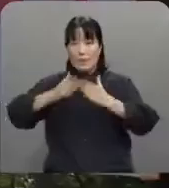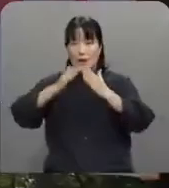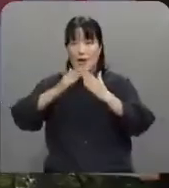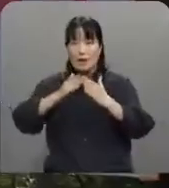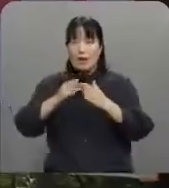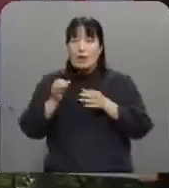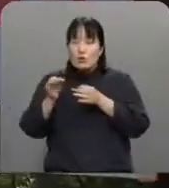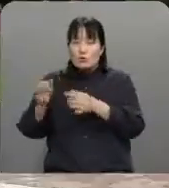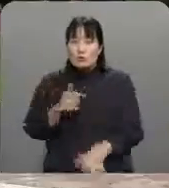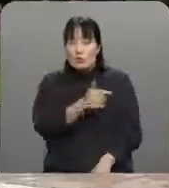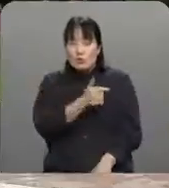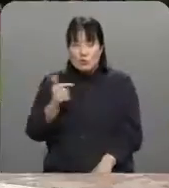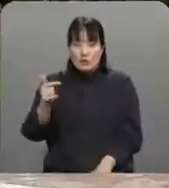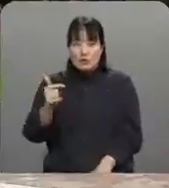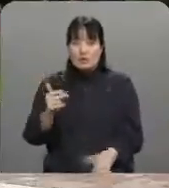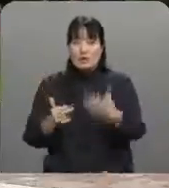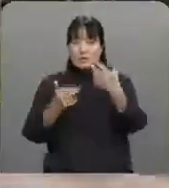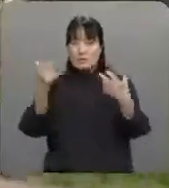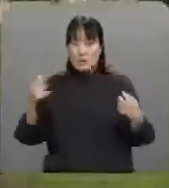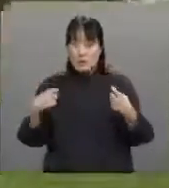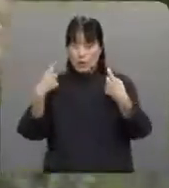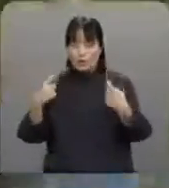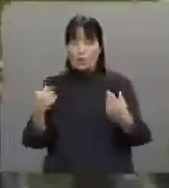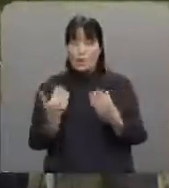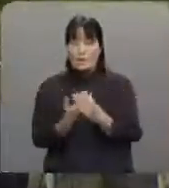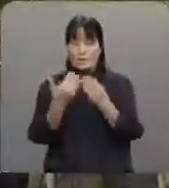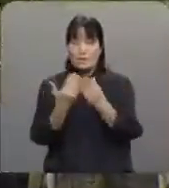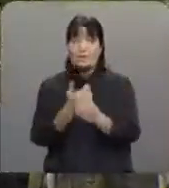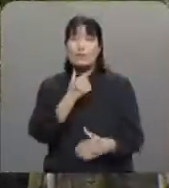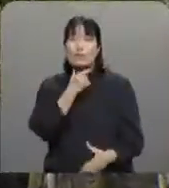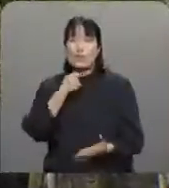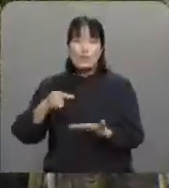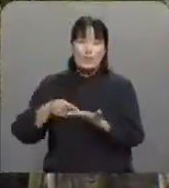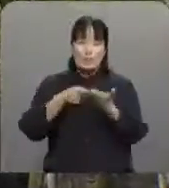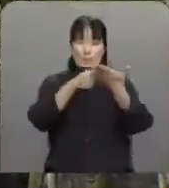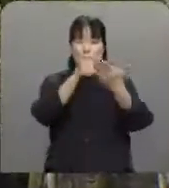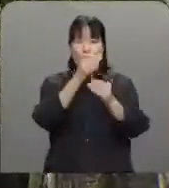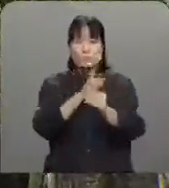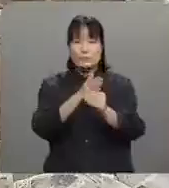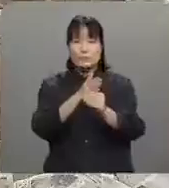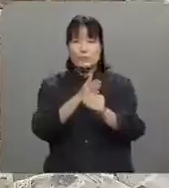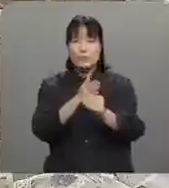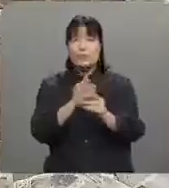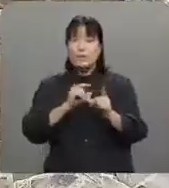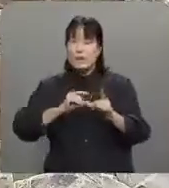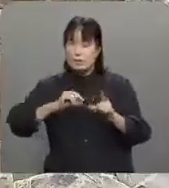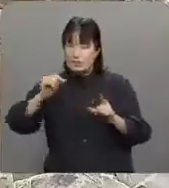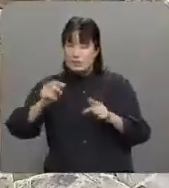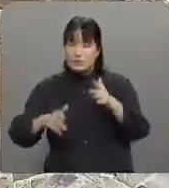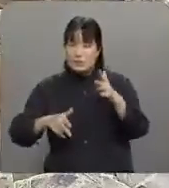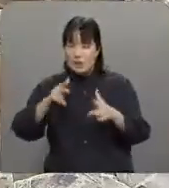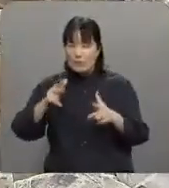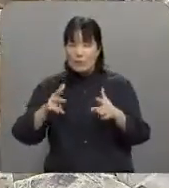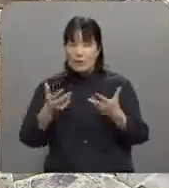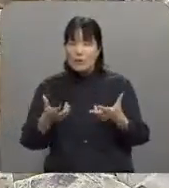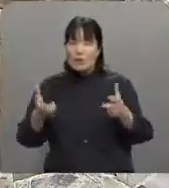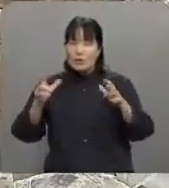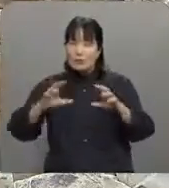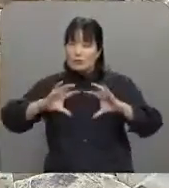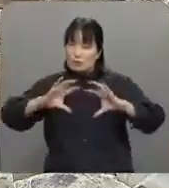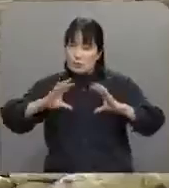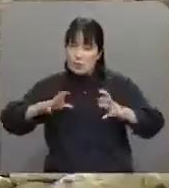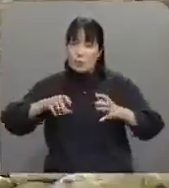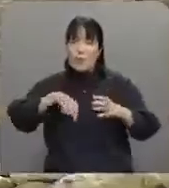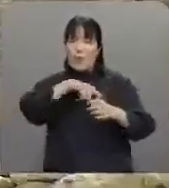투자 개발을 포함한 산림관광 활성화 방안을 요구하고 있습니다. 하지만 대부분 사업이 국립공원 보호 등 환경